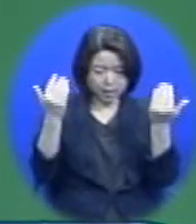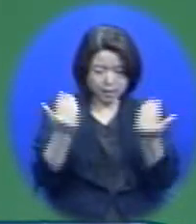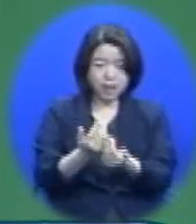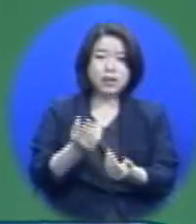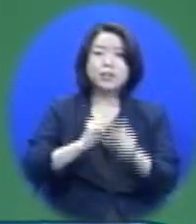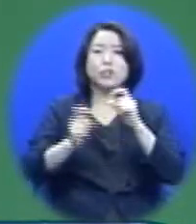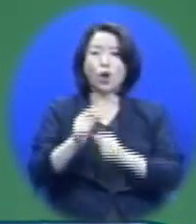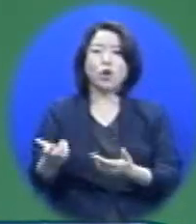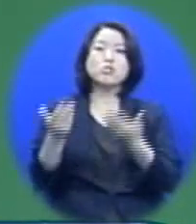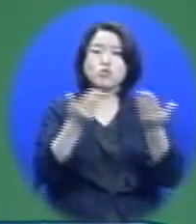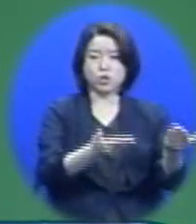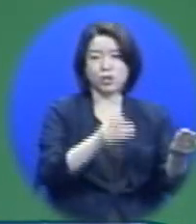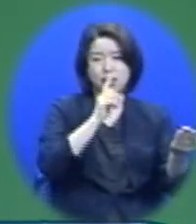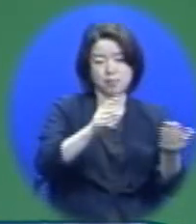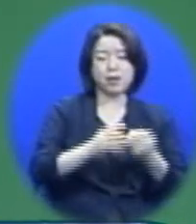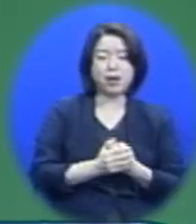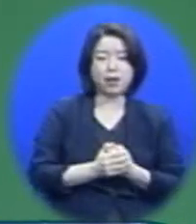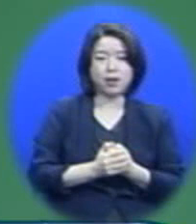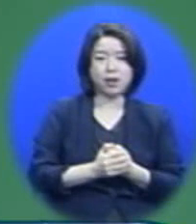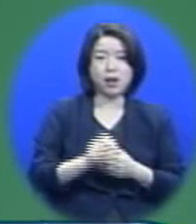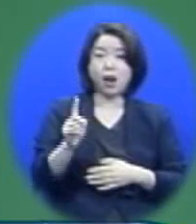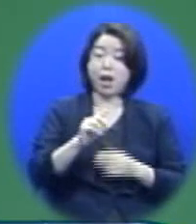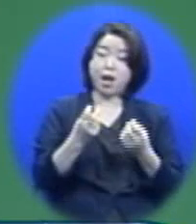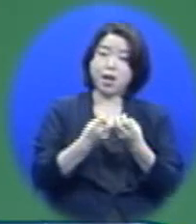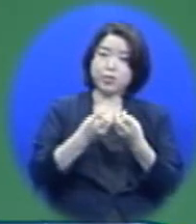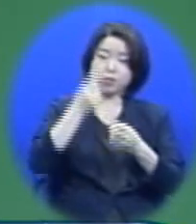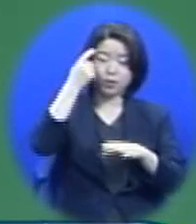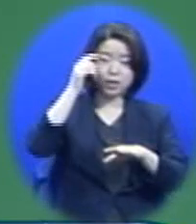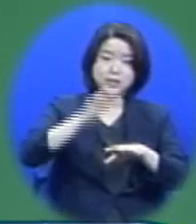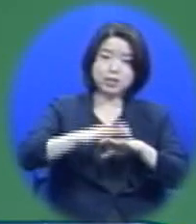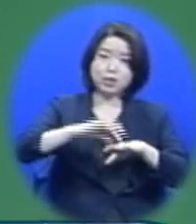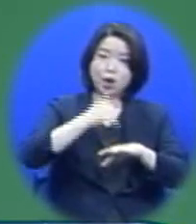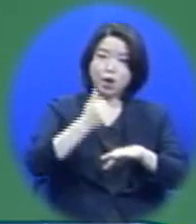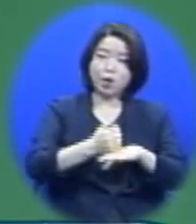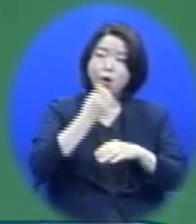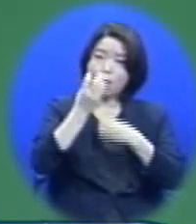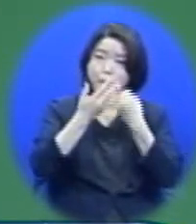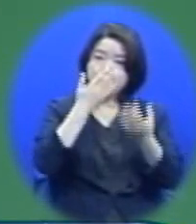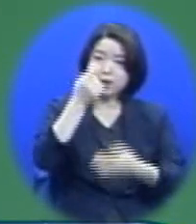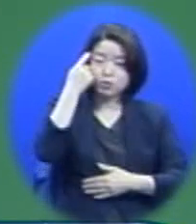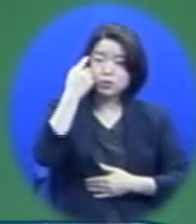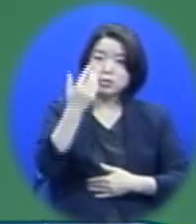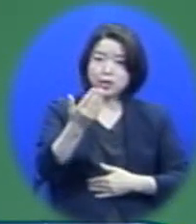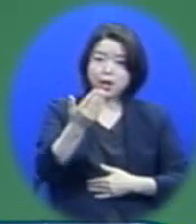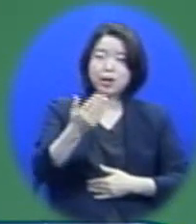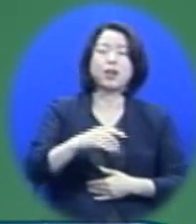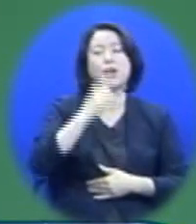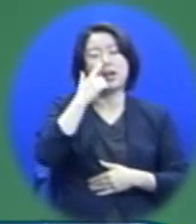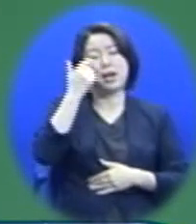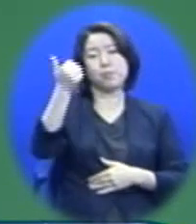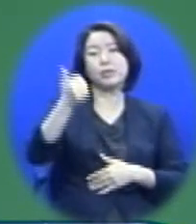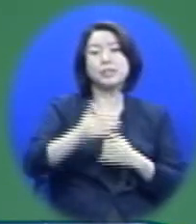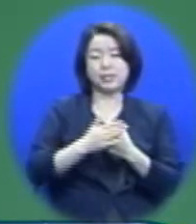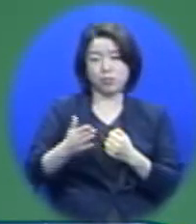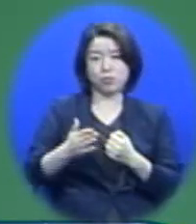약속하셨어요. 어떻게 솔로몬이 그런 고백을 할 수 있었을까요? 아버지 때문에요. 아버지 다윗